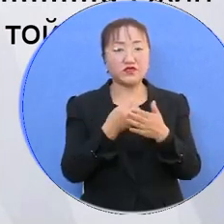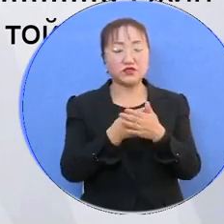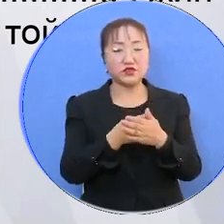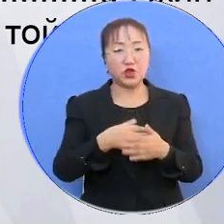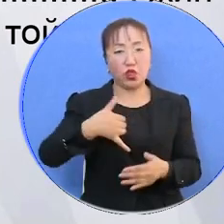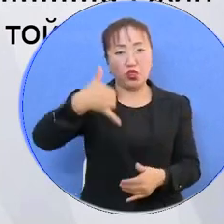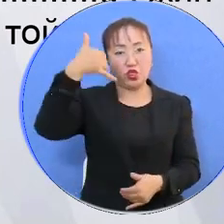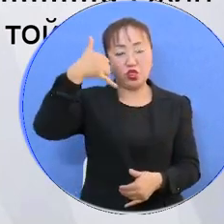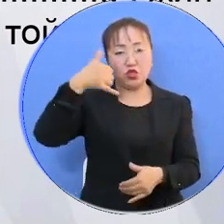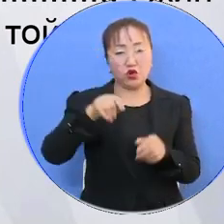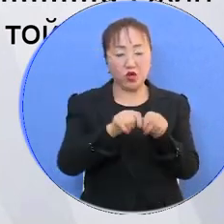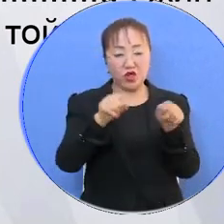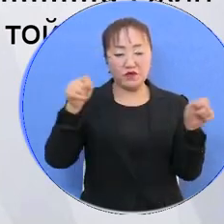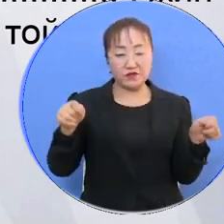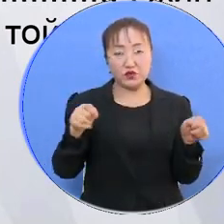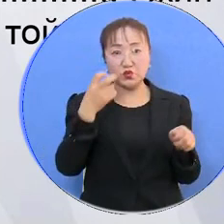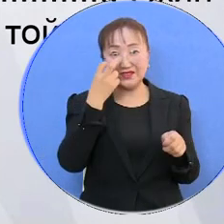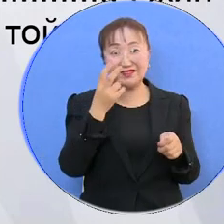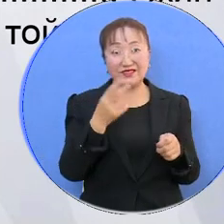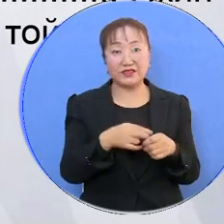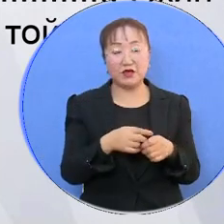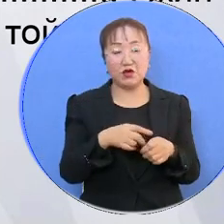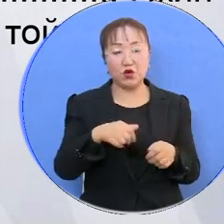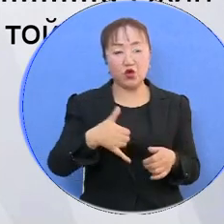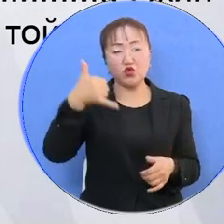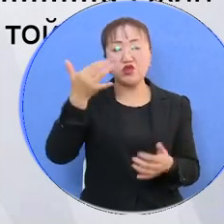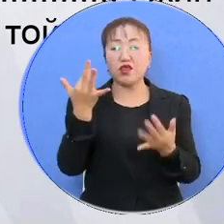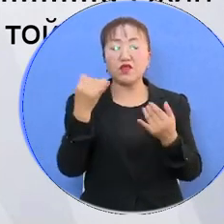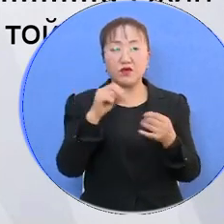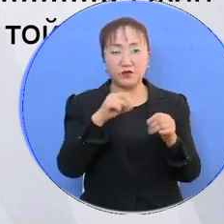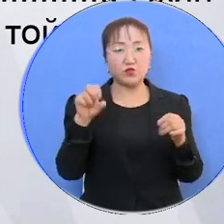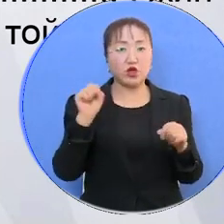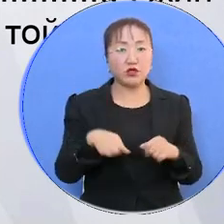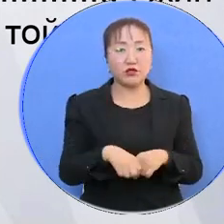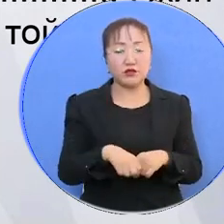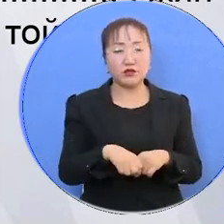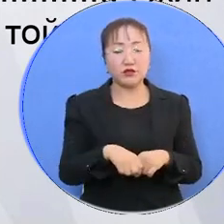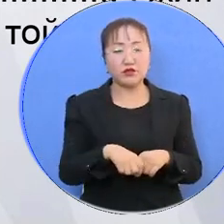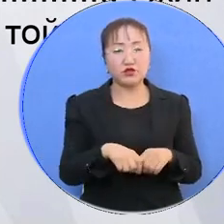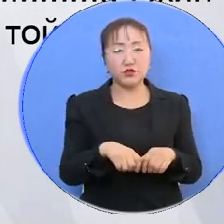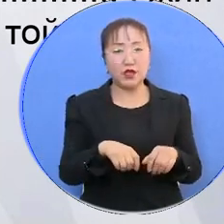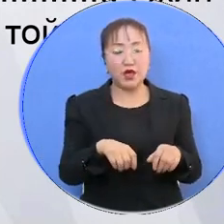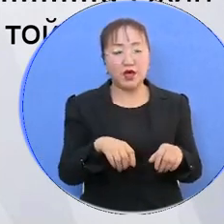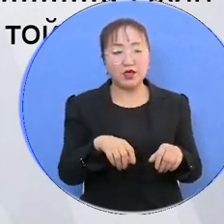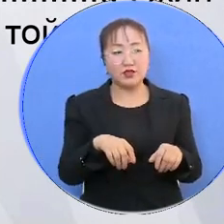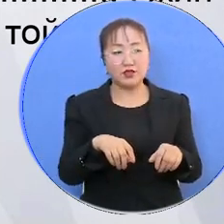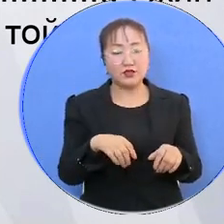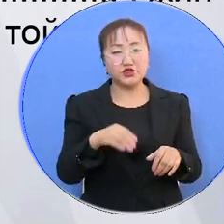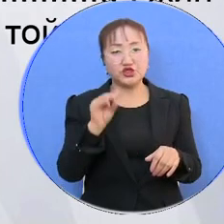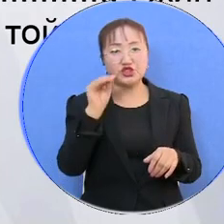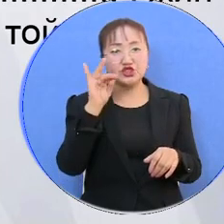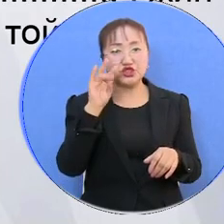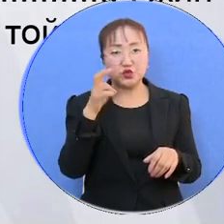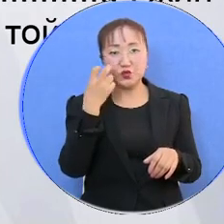байгаа, өндрөө хэд байгааг бичиж болно. За жингээ үзсэн байгаа, жингээ тед гэж бичиж болно. За